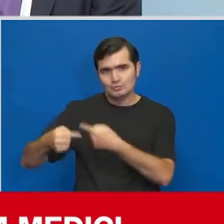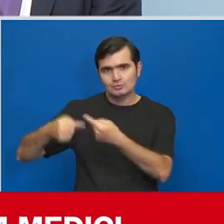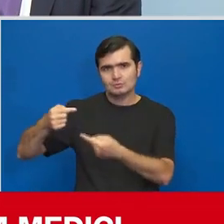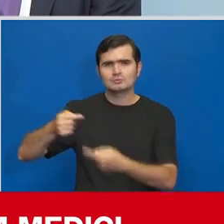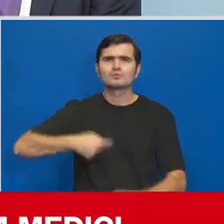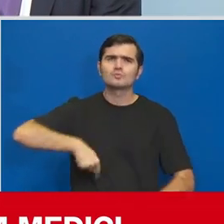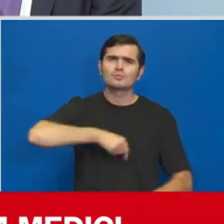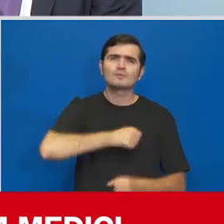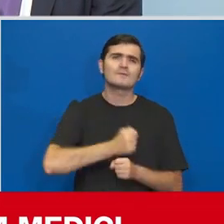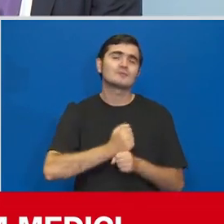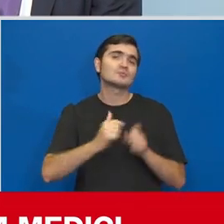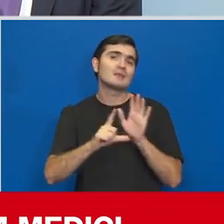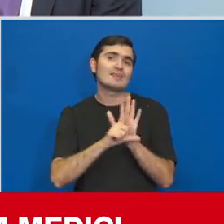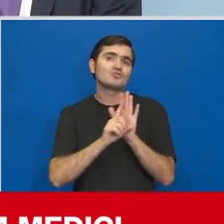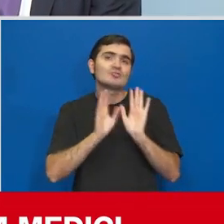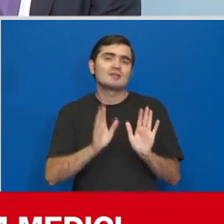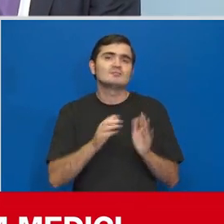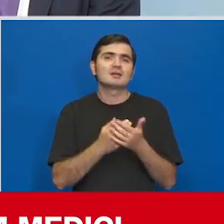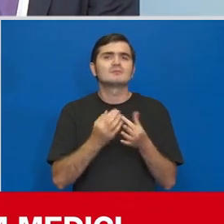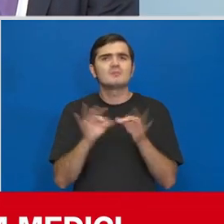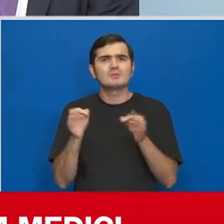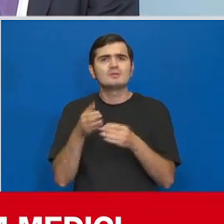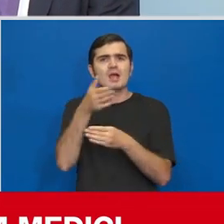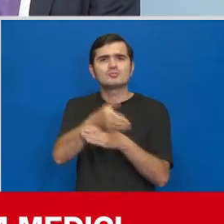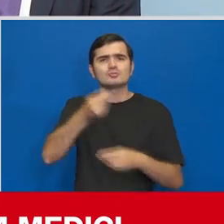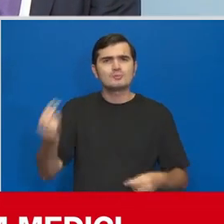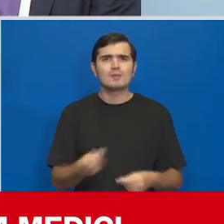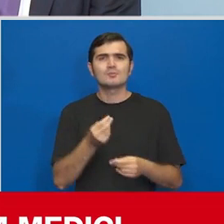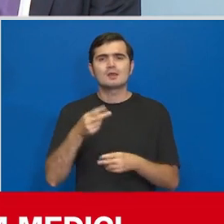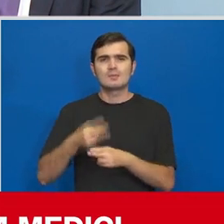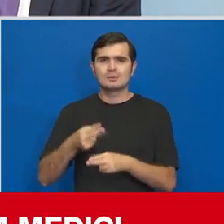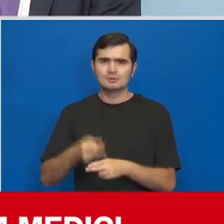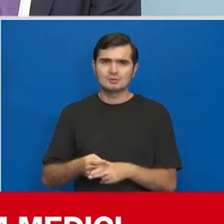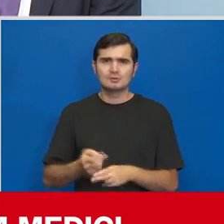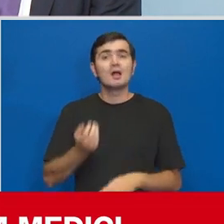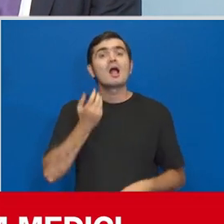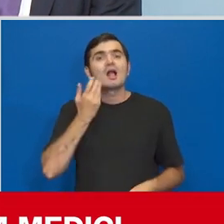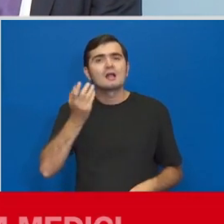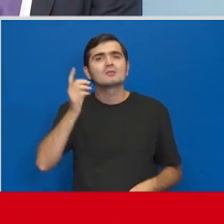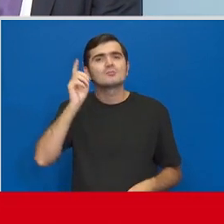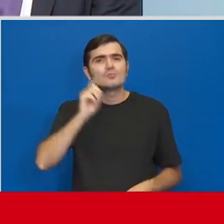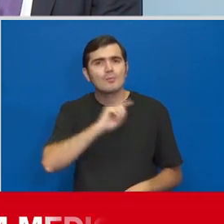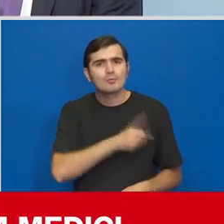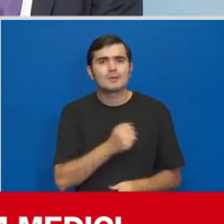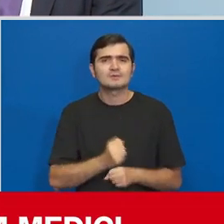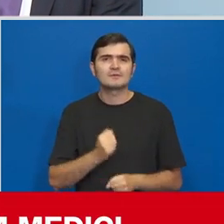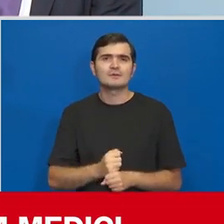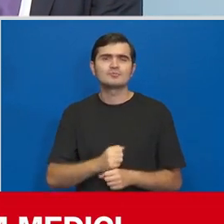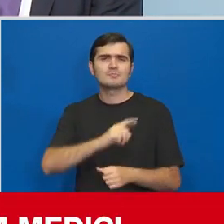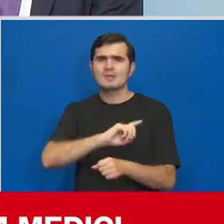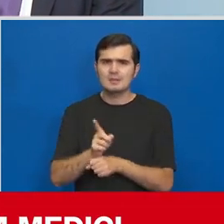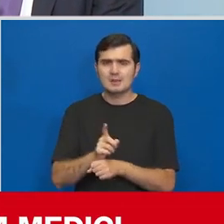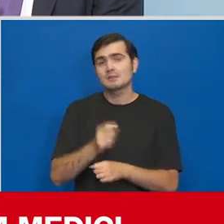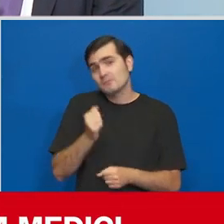facem legislația care permite accesul mai bun al pacienților. Atunci când putem să realizăm lucrurile imediat,